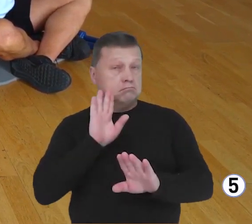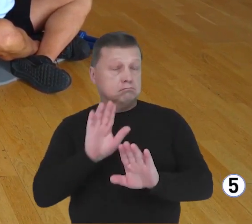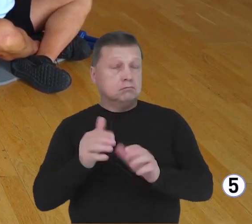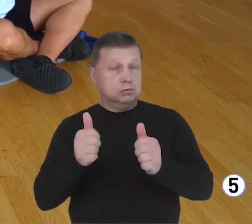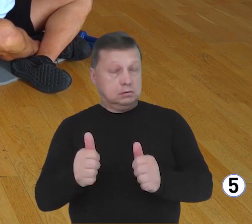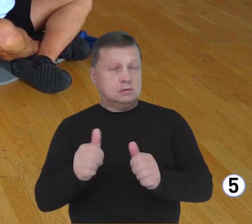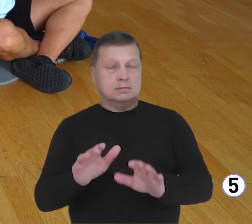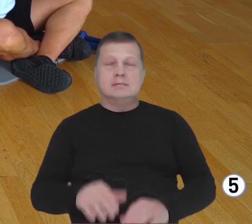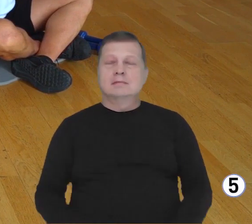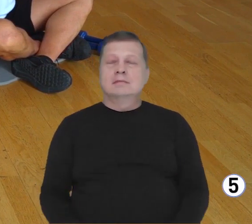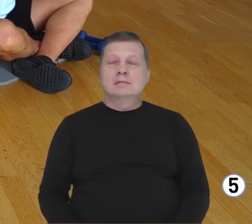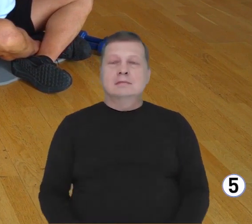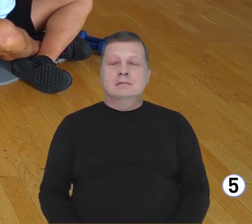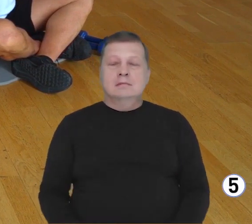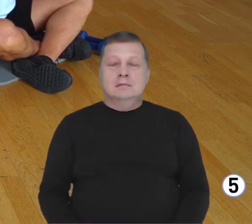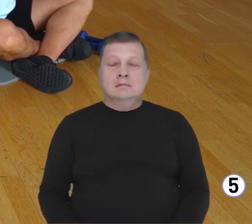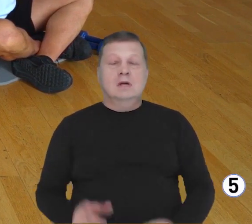Trzymamy cały czas pozycję.